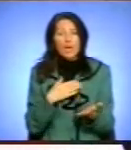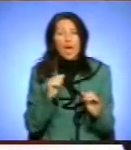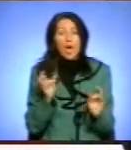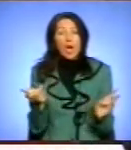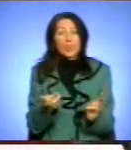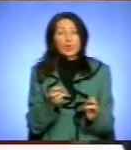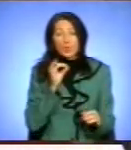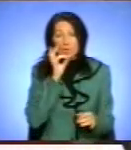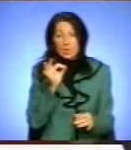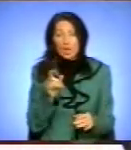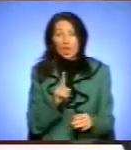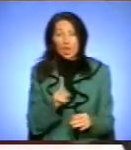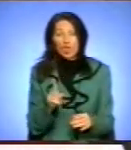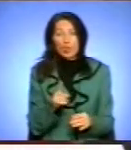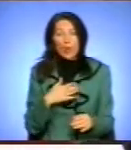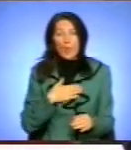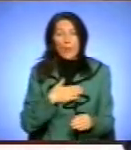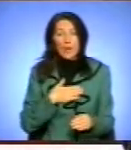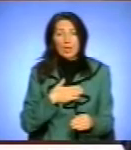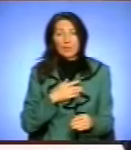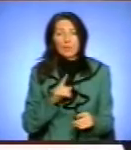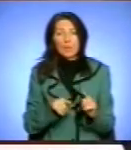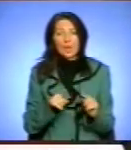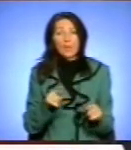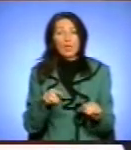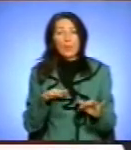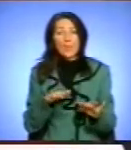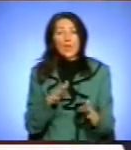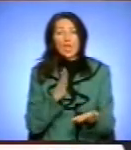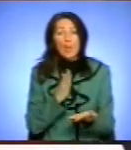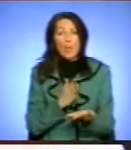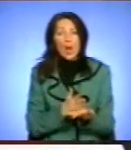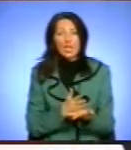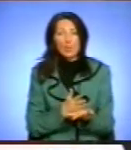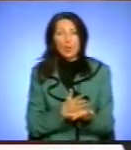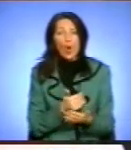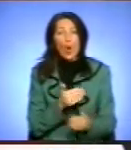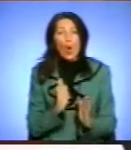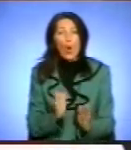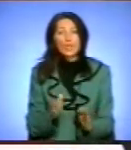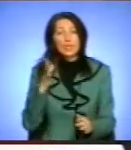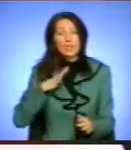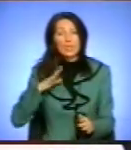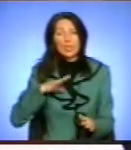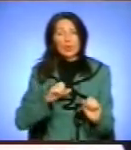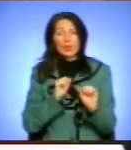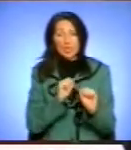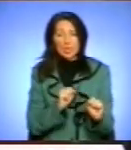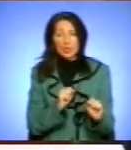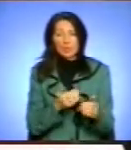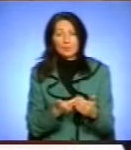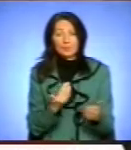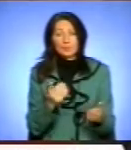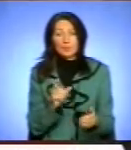сказати, що ми в деякій мірі маємо хоч надію захищеності від